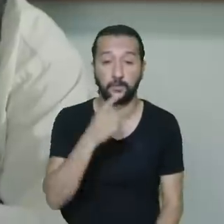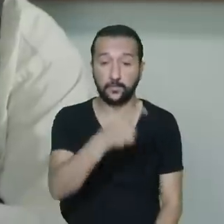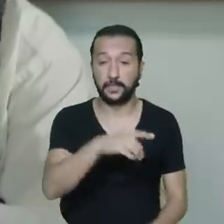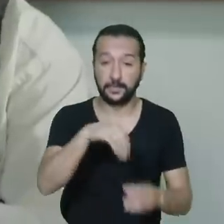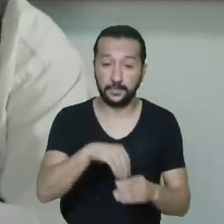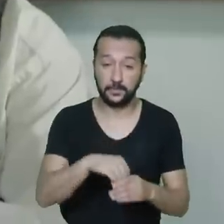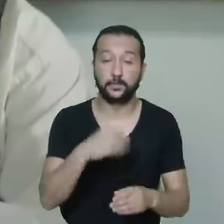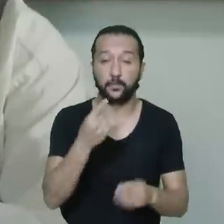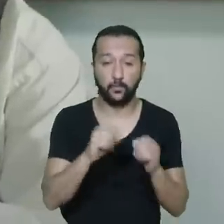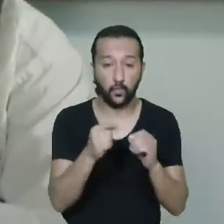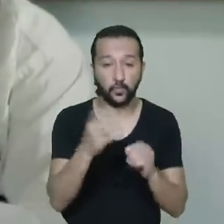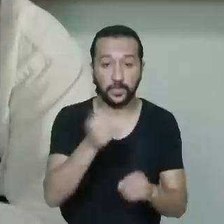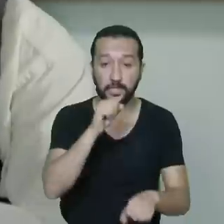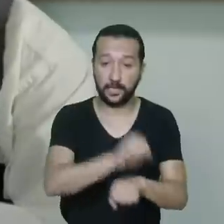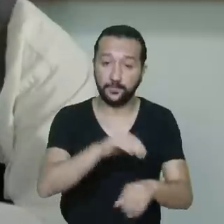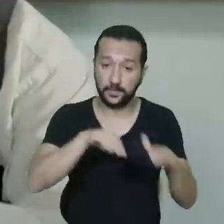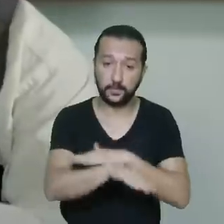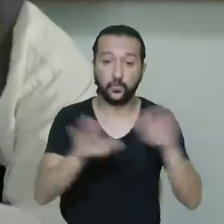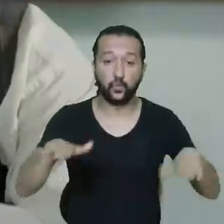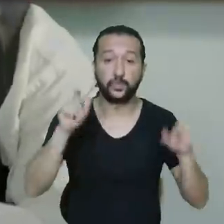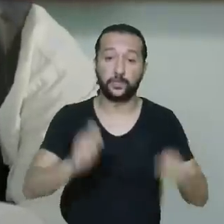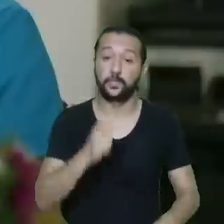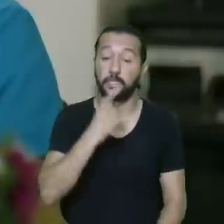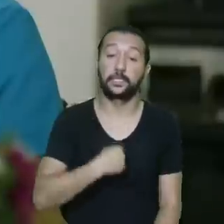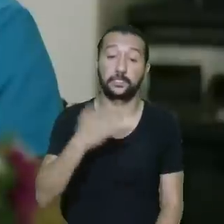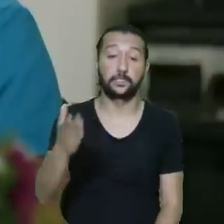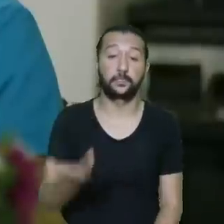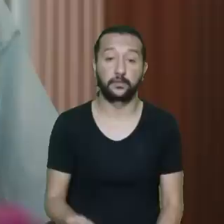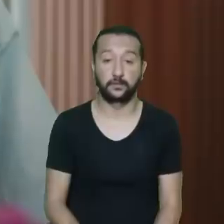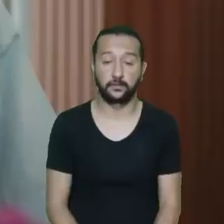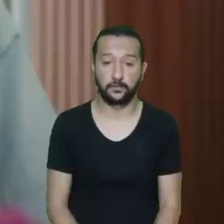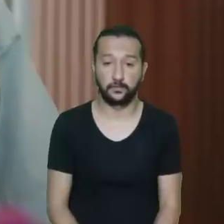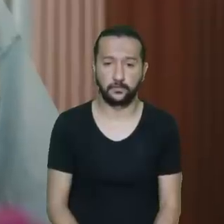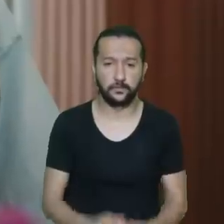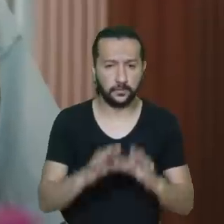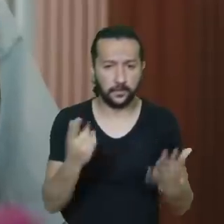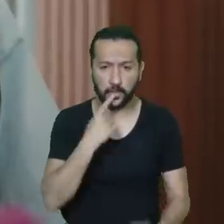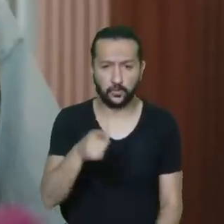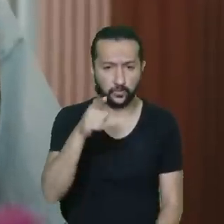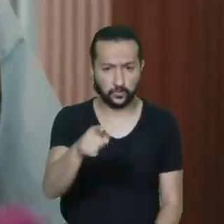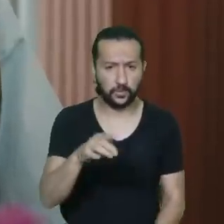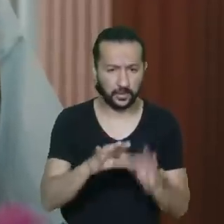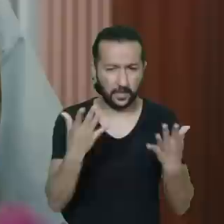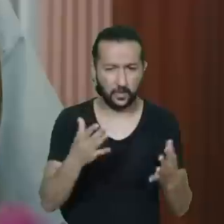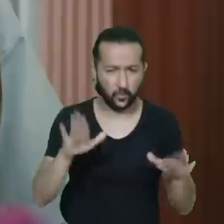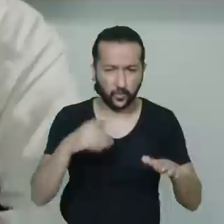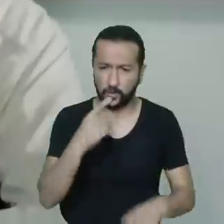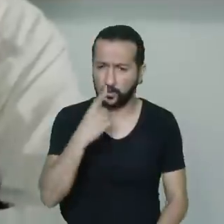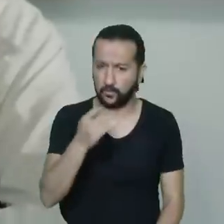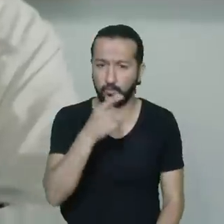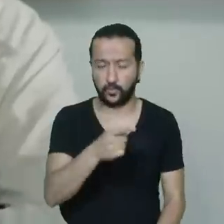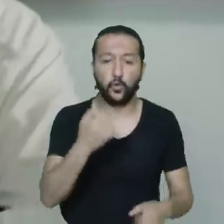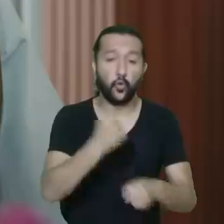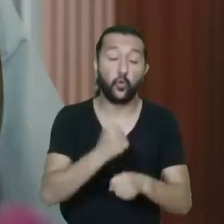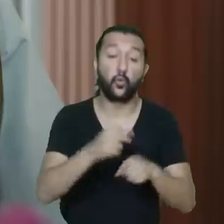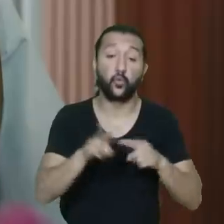de gıyınızı diyor, boncuk alın diyor. İçeride diyor, kuş yaparsınız diyor. Ne diyecek? Ne diyorum görüm sen? Ne boncuğu, ne kuşu be?